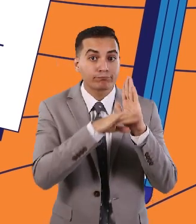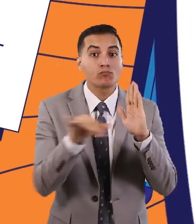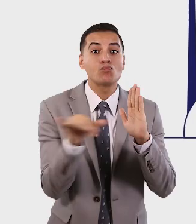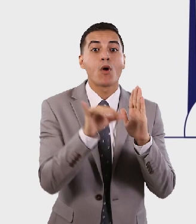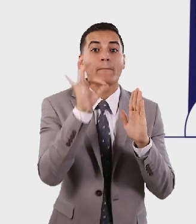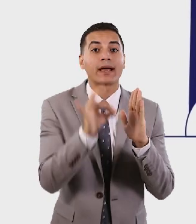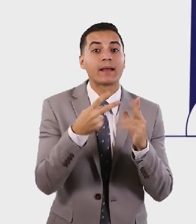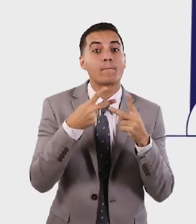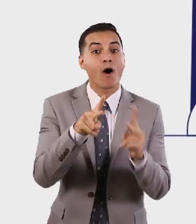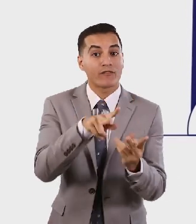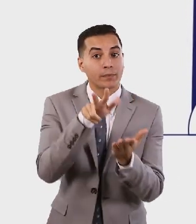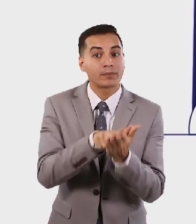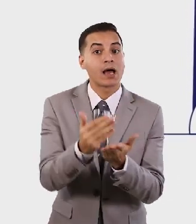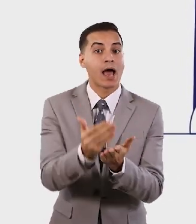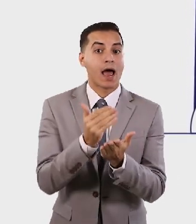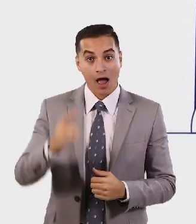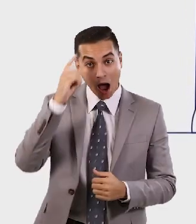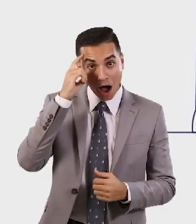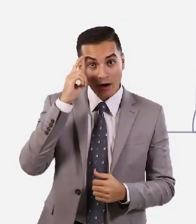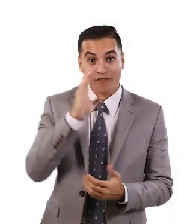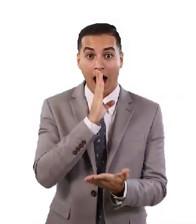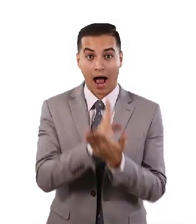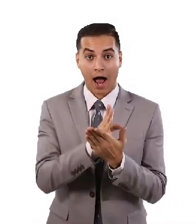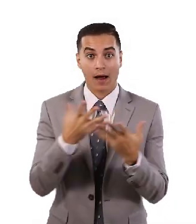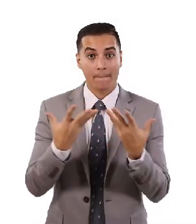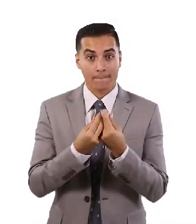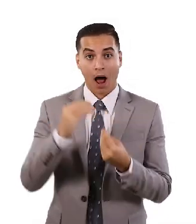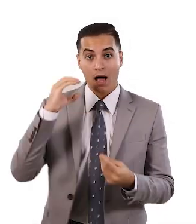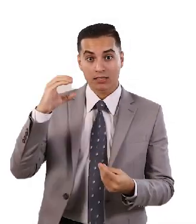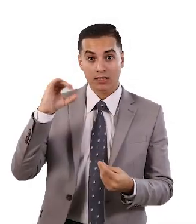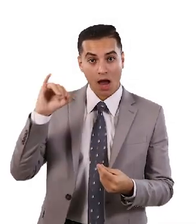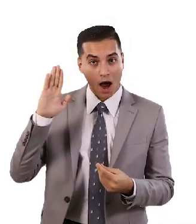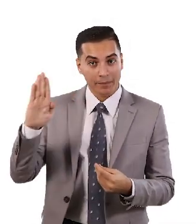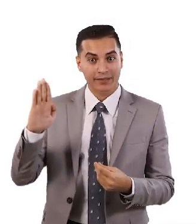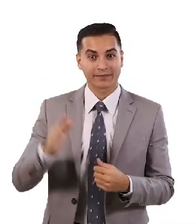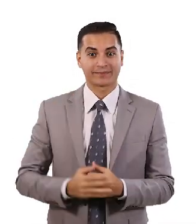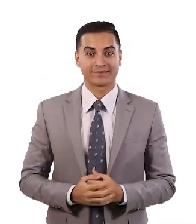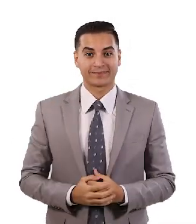لان في التزامات بتيجي مع الموافقه دي. اعرف حقك مع CIB.